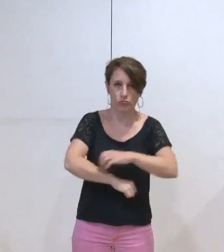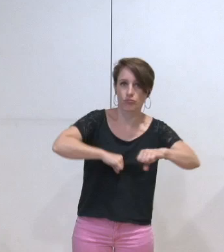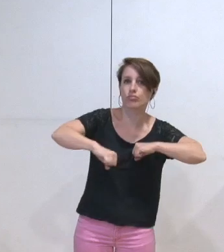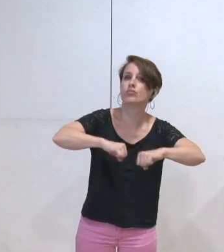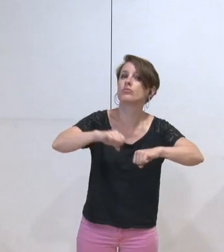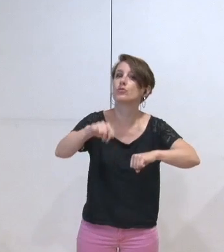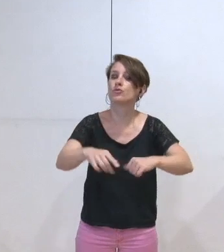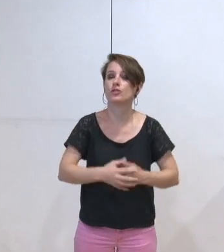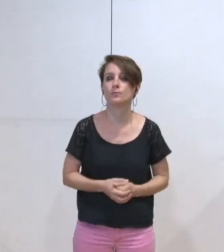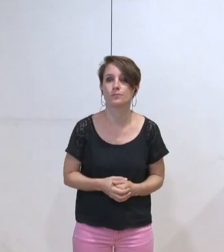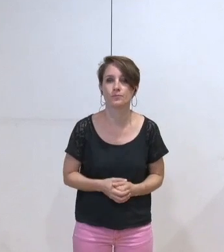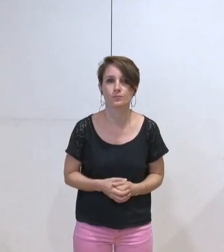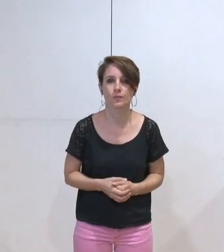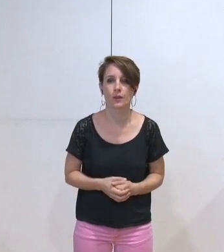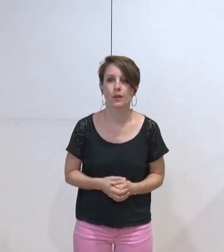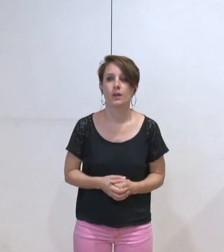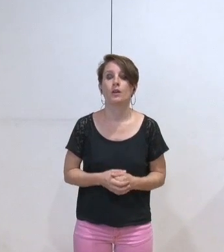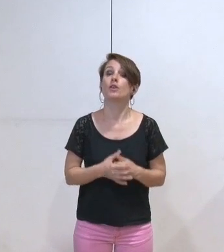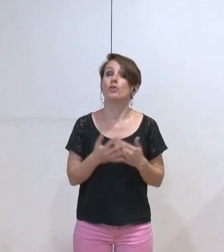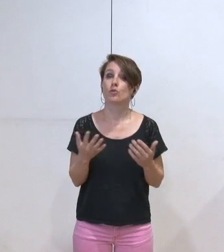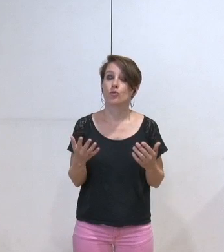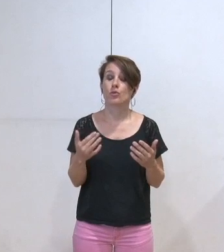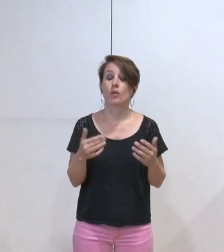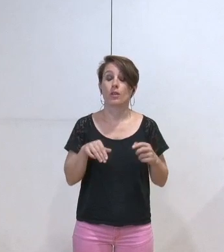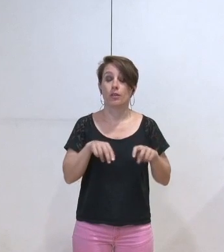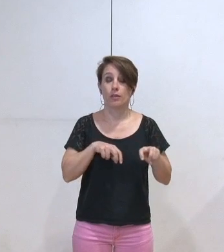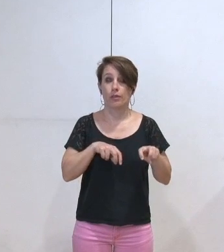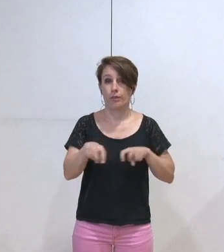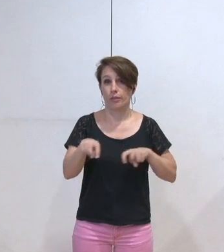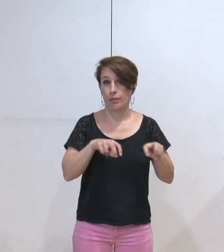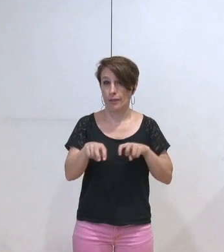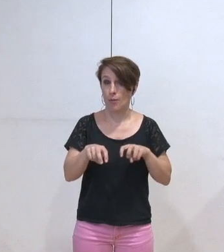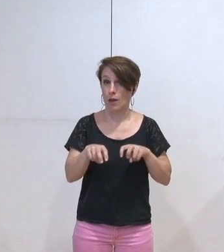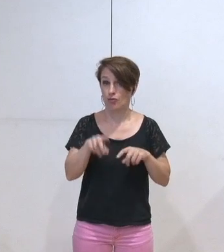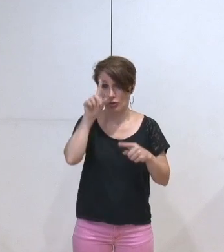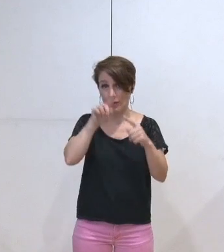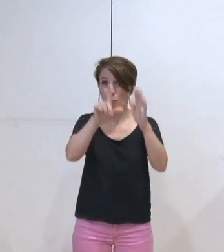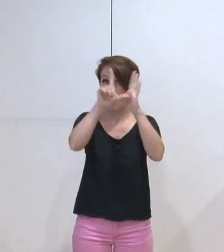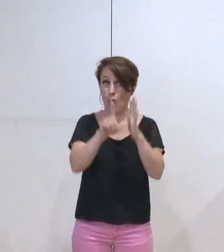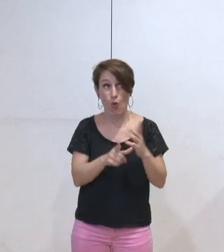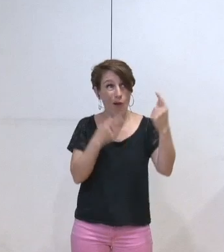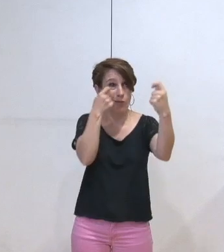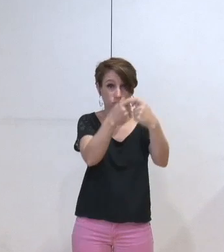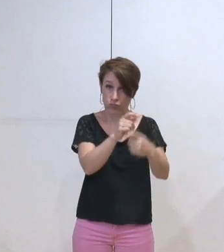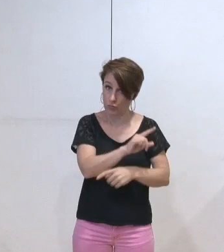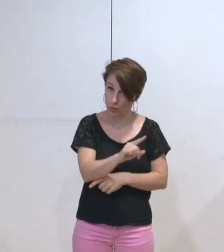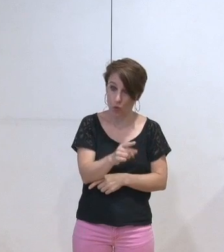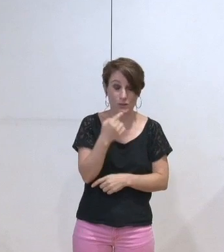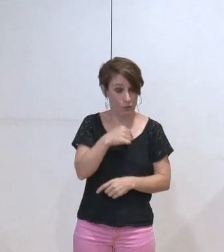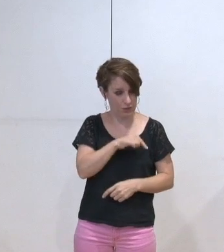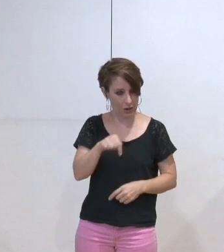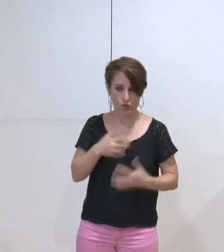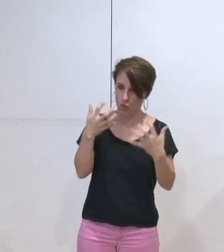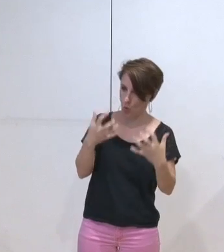œuvre je veux souligner là que cette démarche n'est pas une démarche juridique mais bien celle de l'affirmation d'une égalité